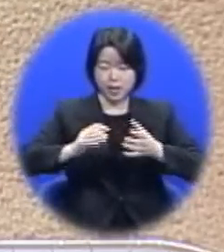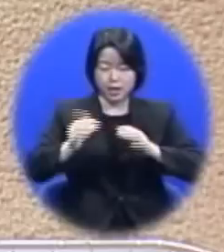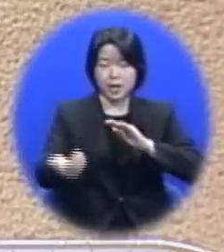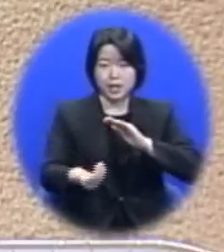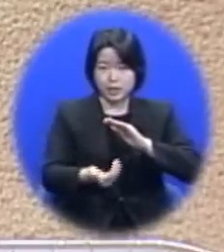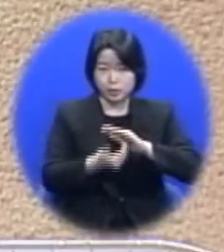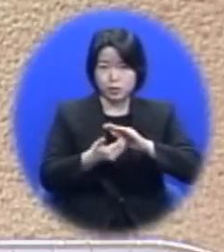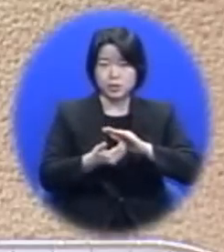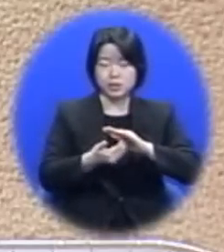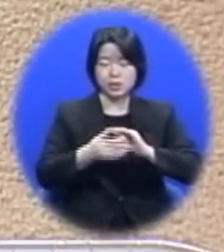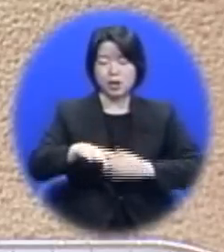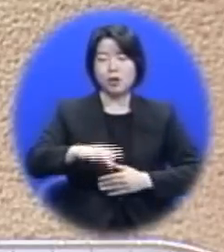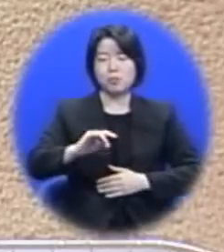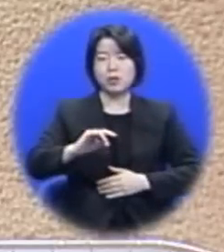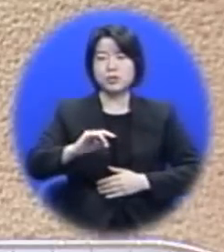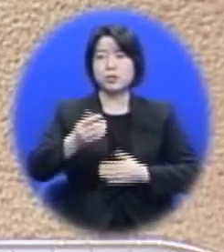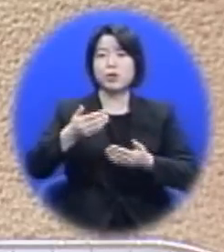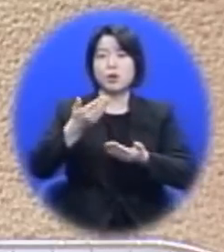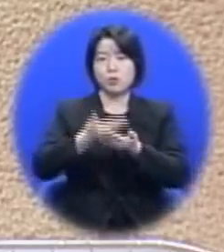돼 있습니다.